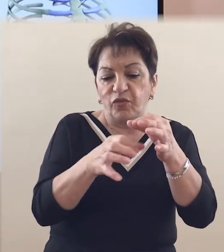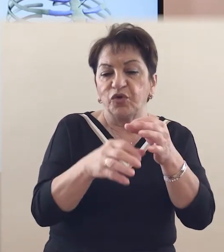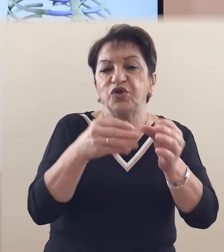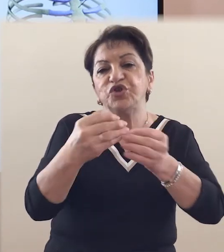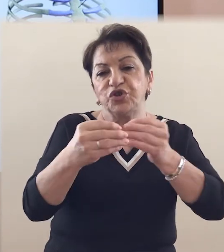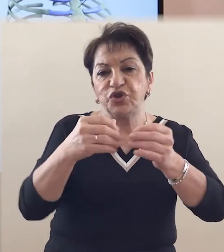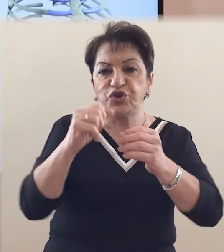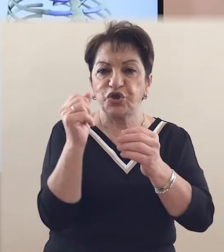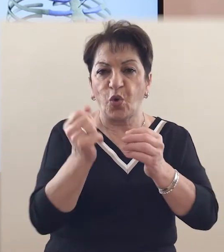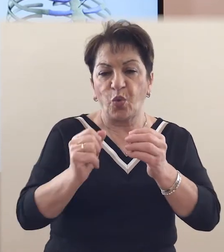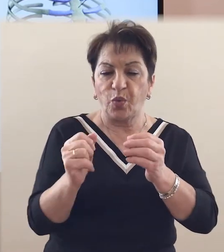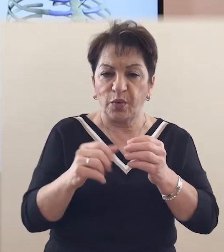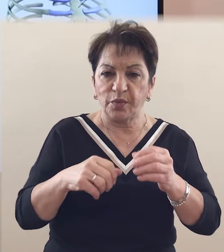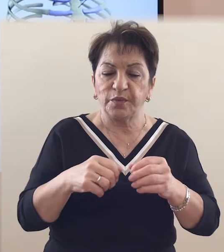ճկունություն։